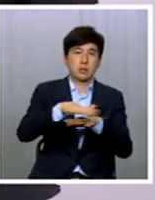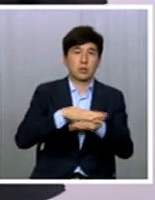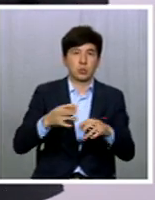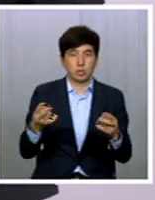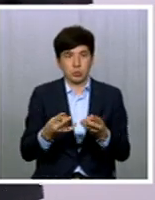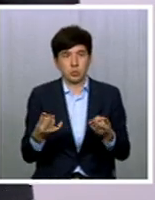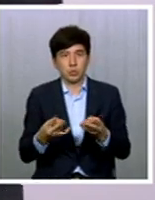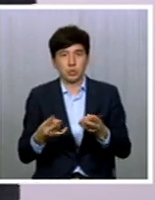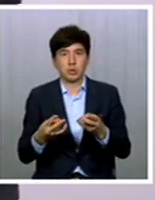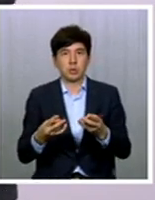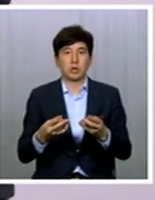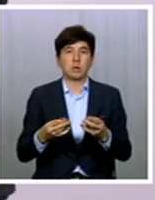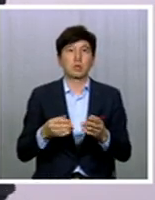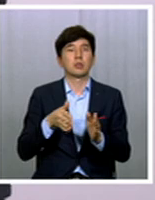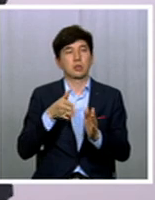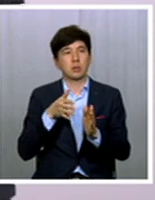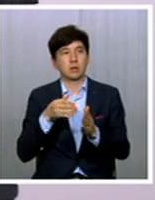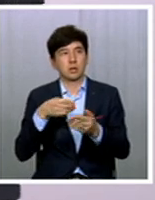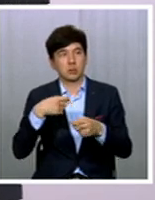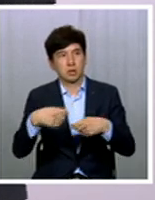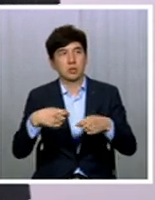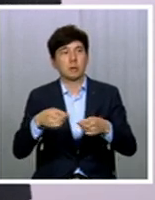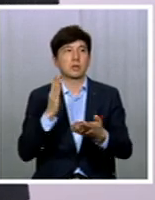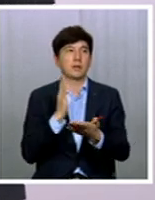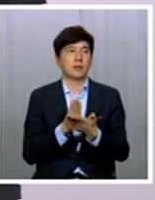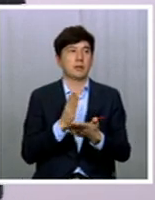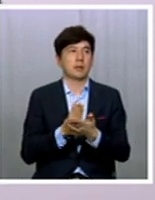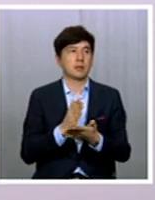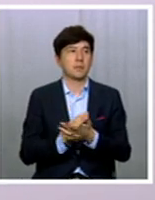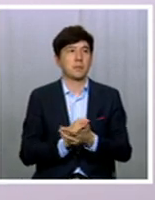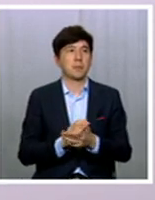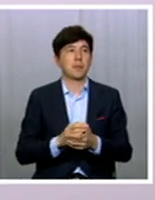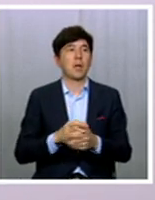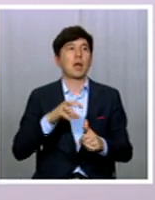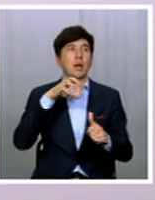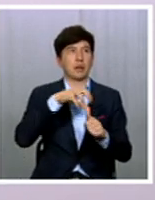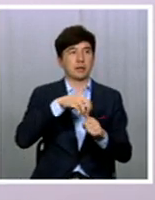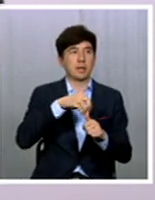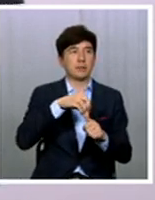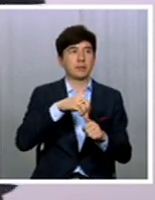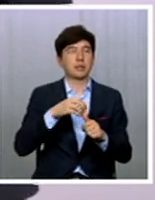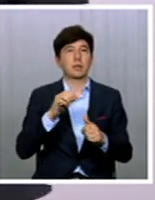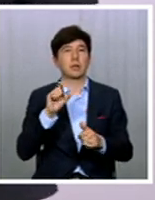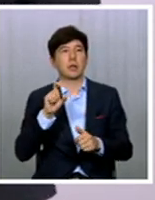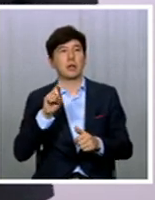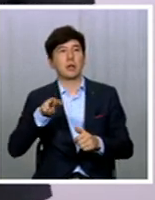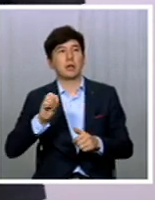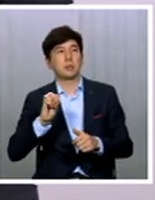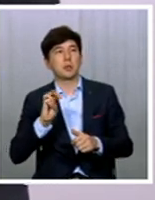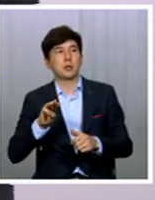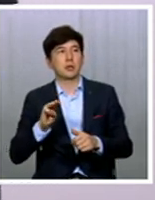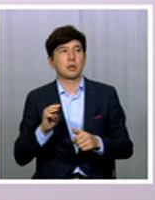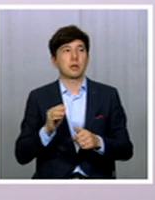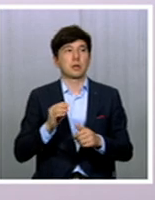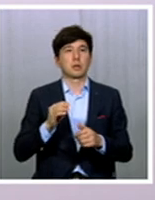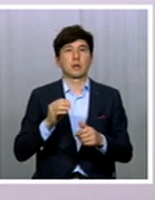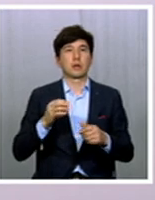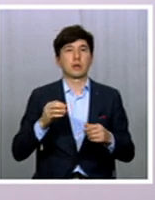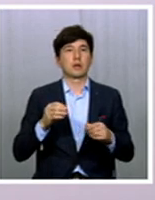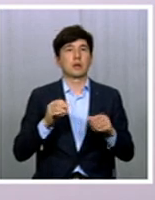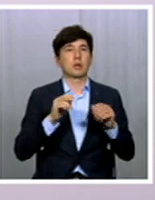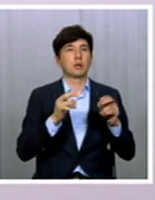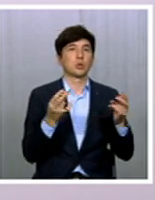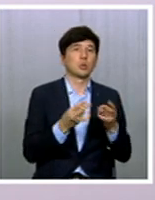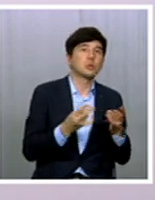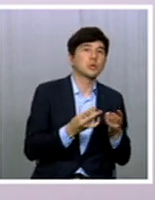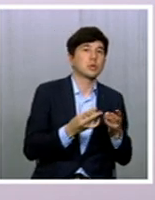қамтамасыз етеді. Яғни бұл негізгі басты элементтер болғанмен, бұл жерде сауда ұйымдарының негізгі атқаратын міндеттері бар. Ол міндеттерді атап айтатын болсақ,